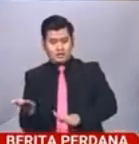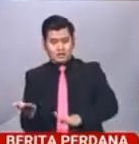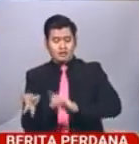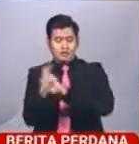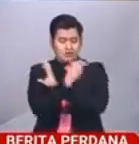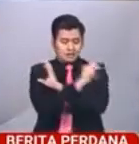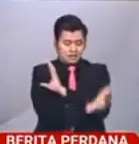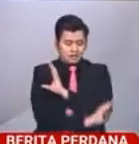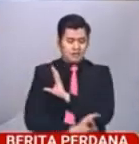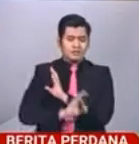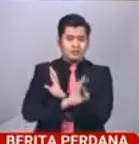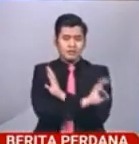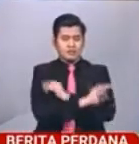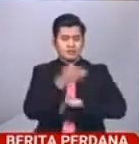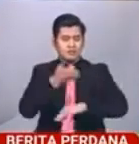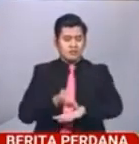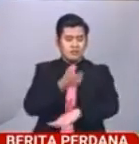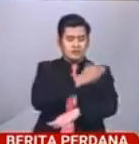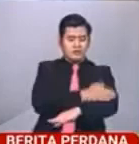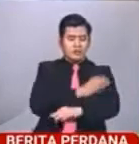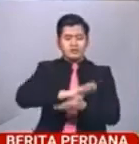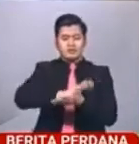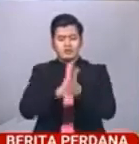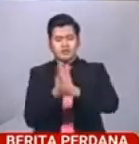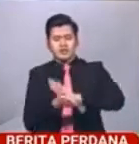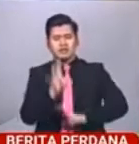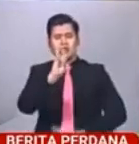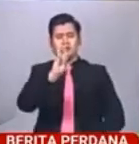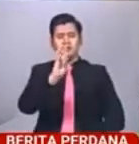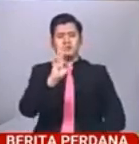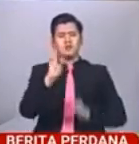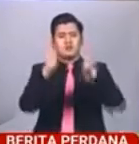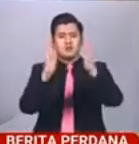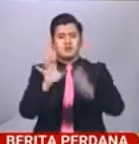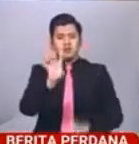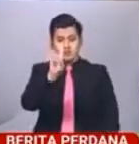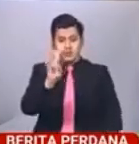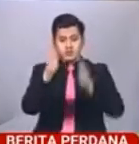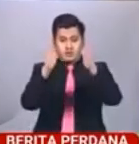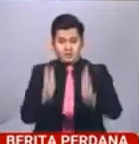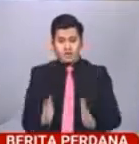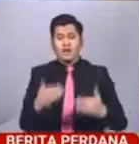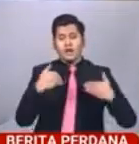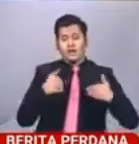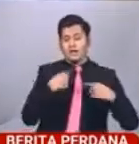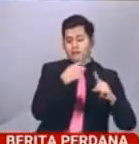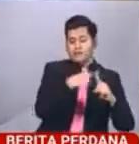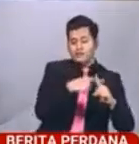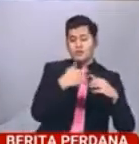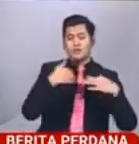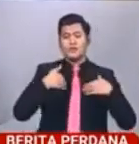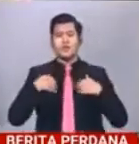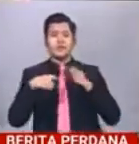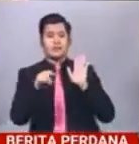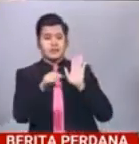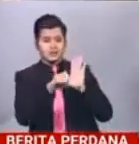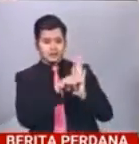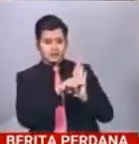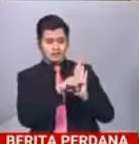meningkat menjadi 7 orang. Jadi ini merupakan ada satu faktor yang positif, satu faktor yang negatif.